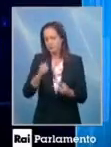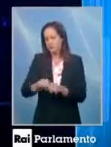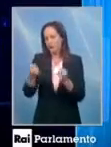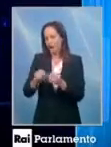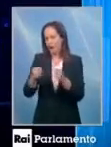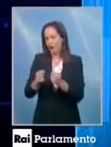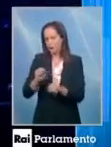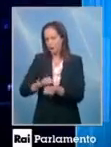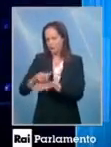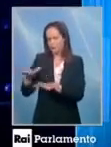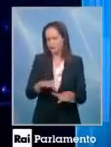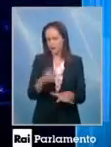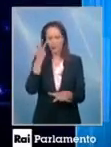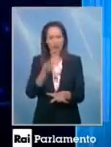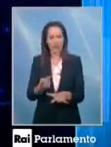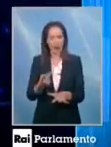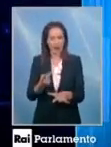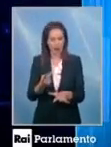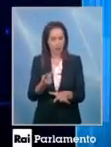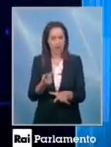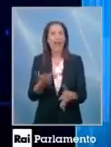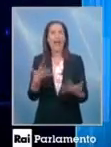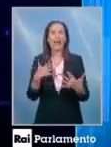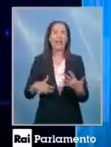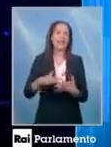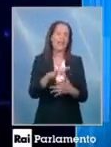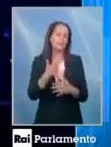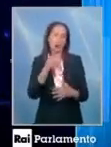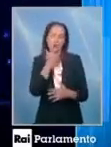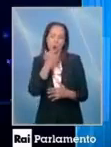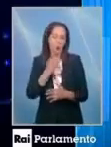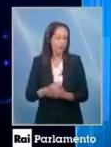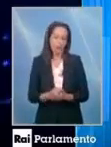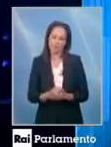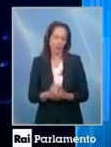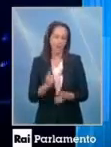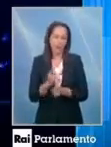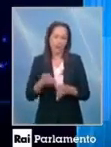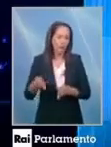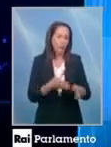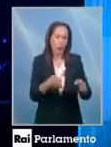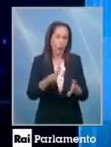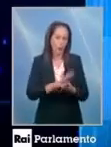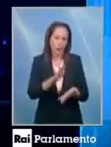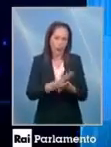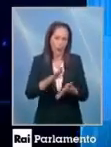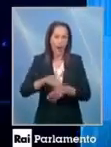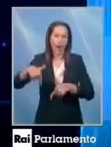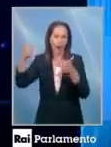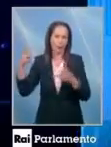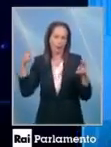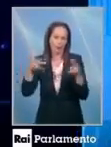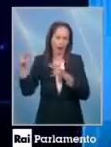Quindi non bisogna nascondersi dietro il cambiamento climatico, bisogna andare a pulire i fiumi, bisogna andare a tagliare gli alberi, bisogna assumere le